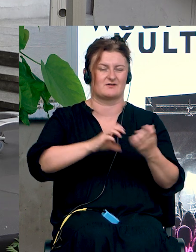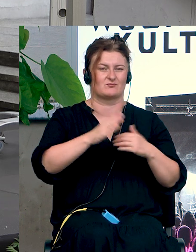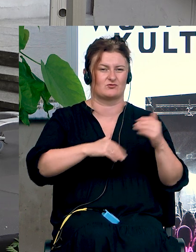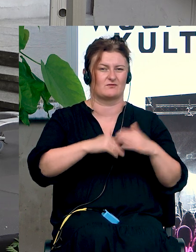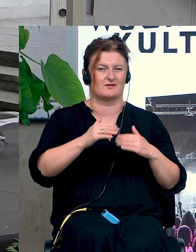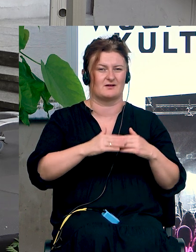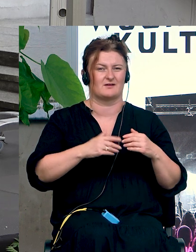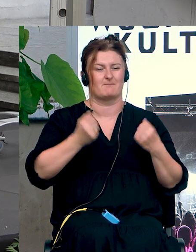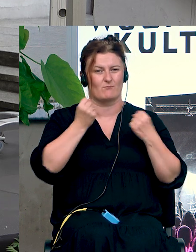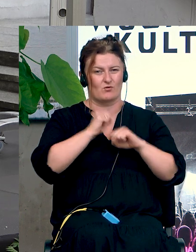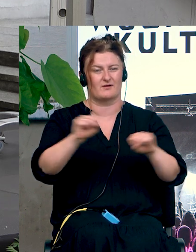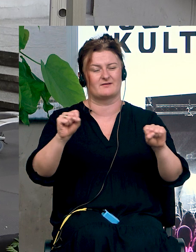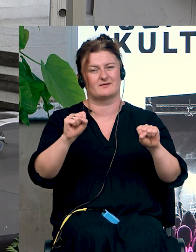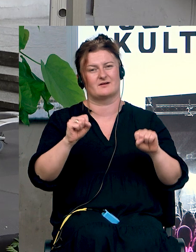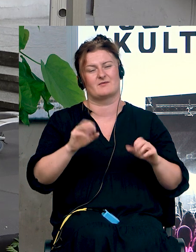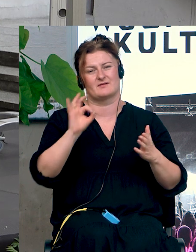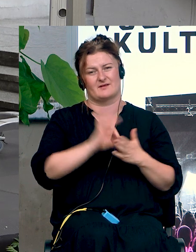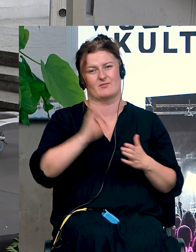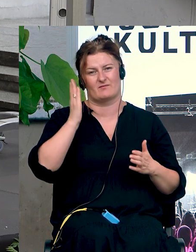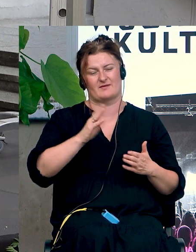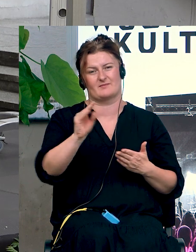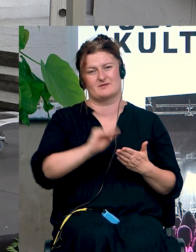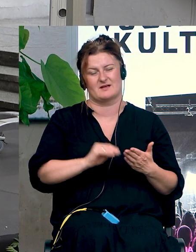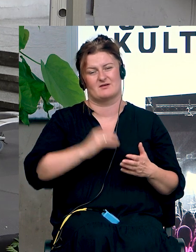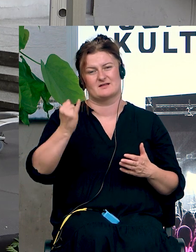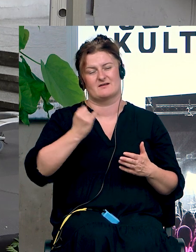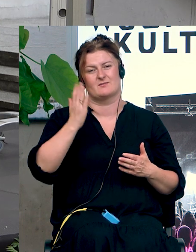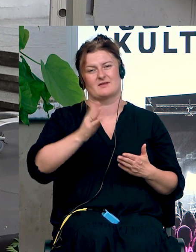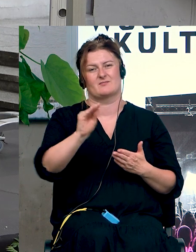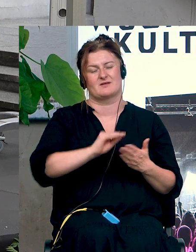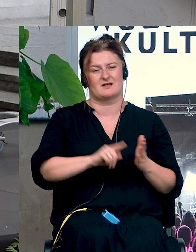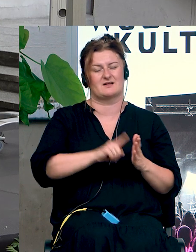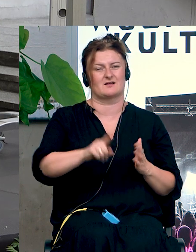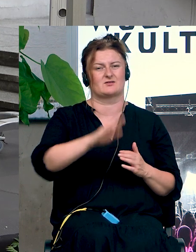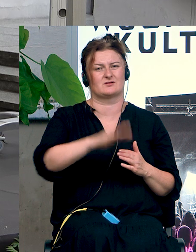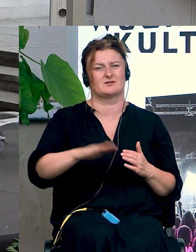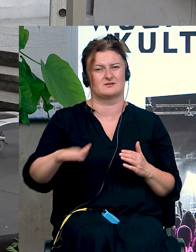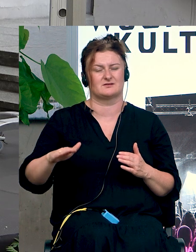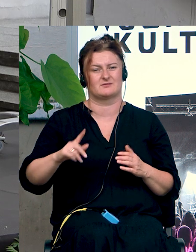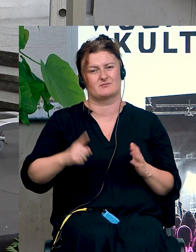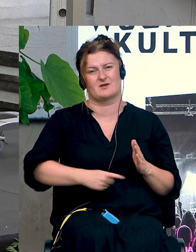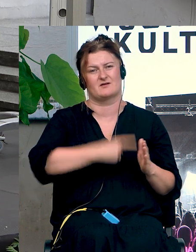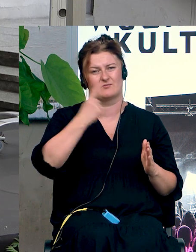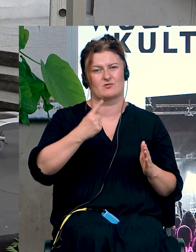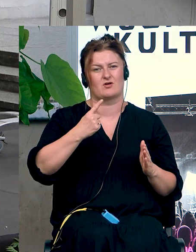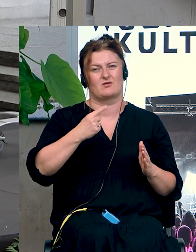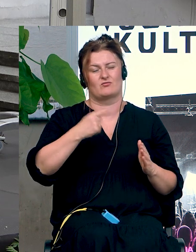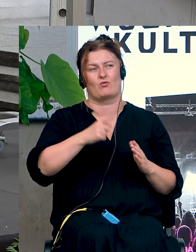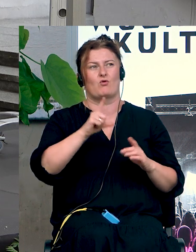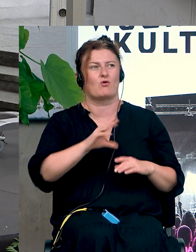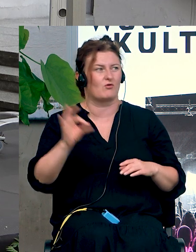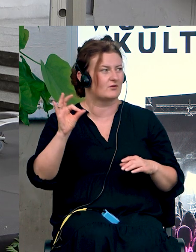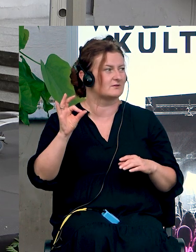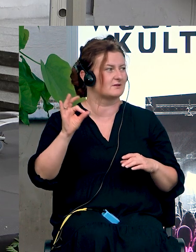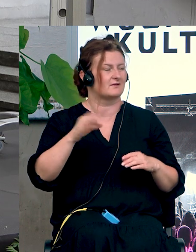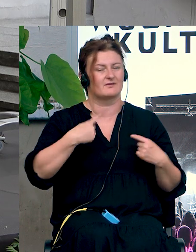Я точно буду писати для дітей завжди. Це сталося перший раз випадково, я не планувала для дітей писати. І першу дитячу